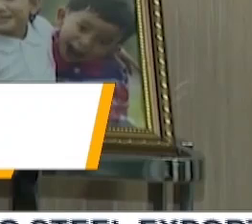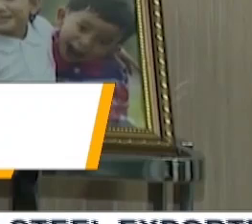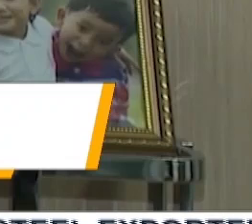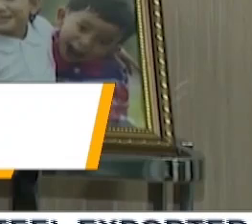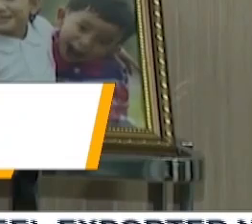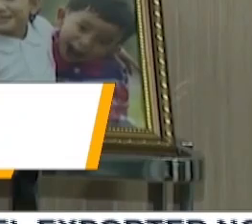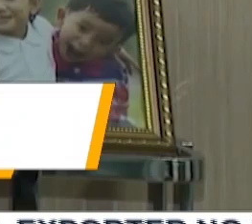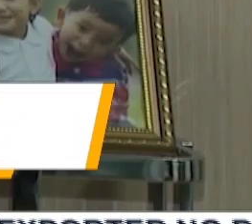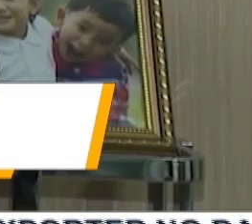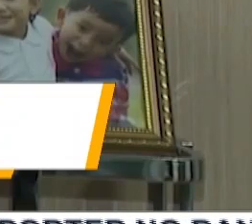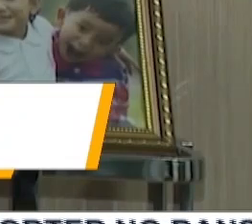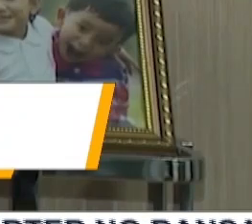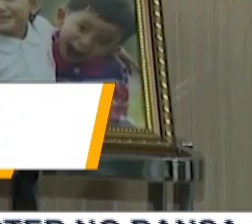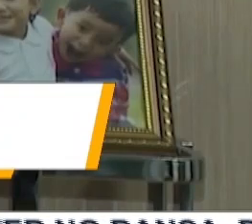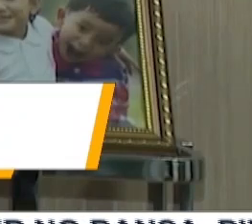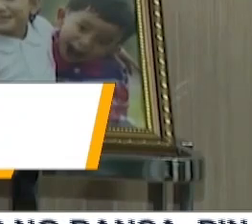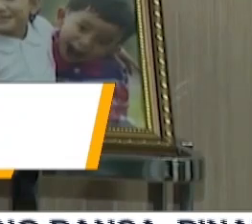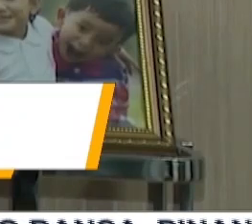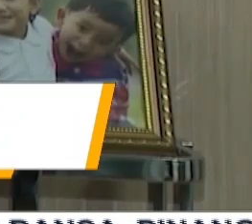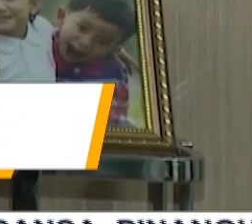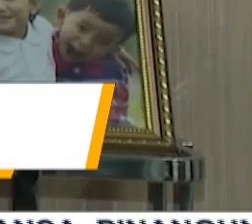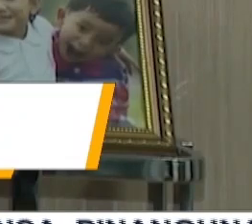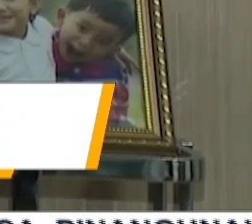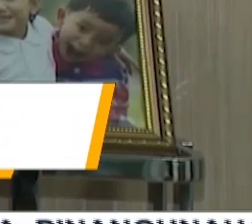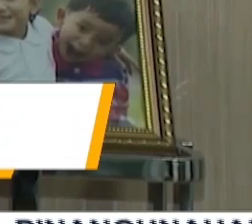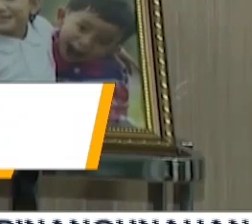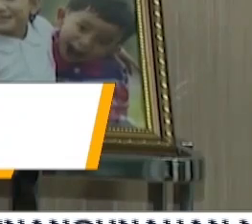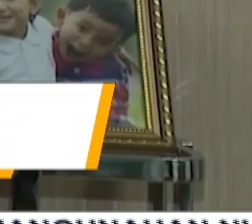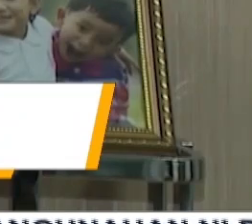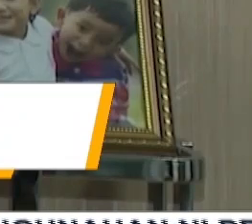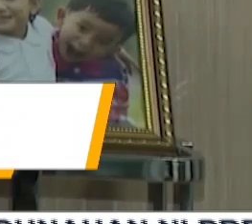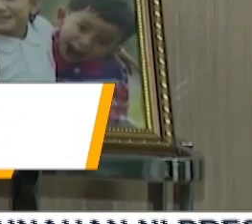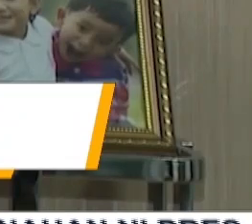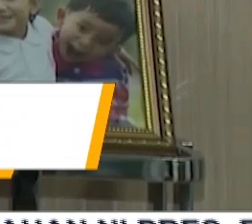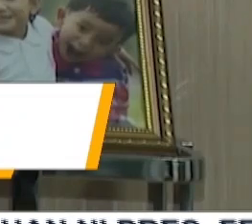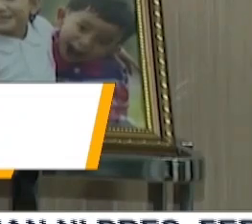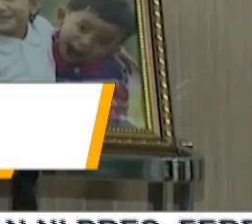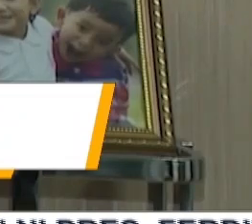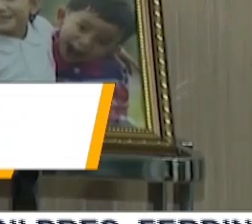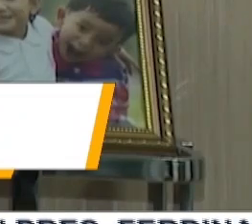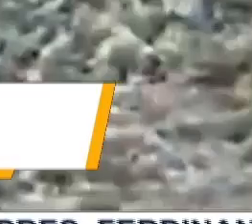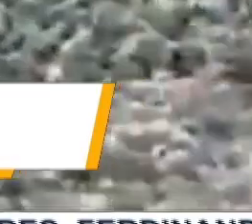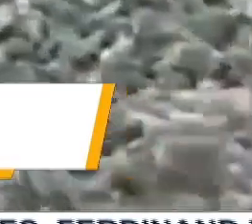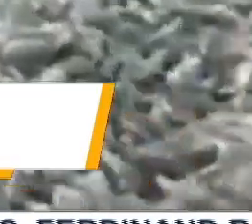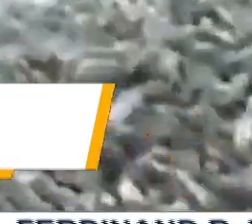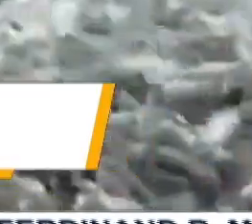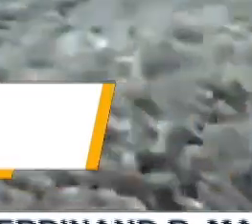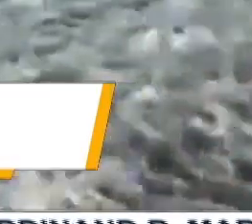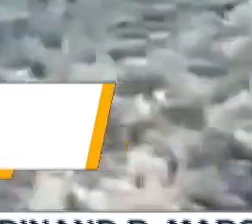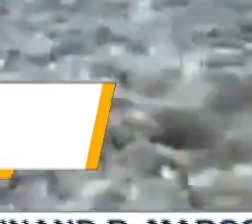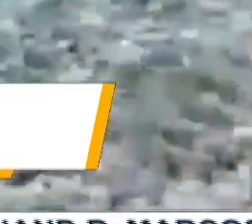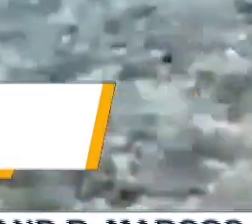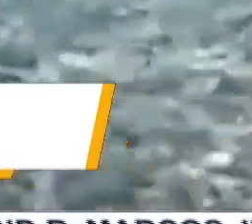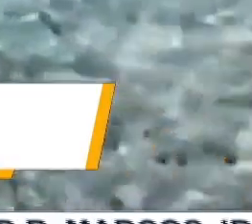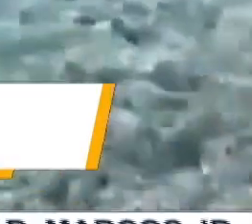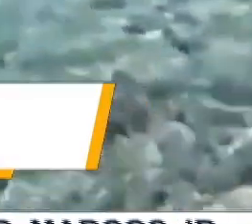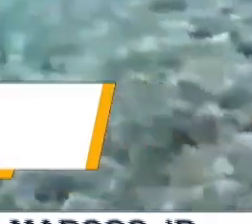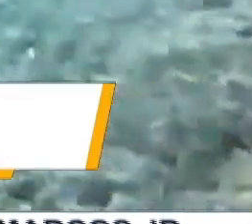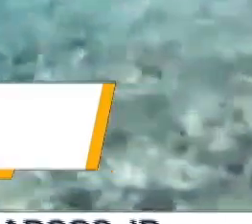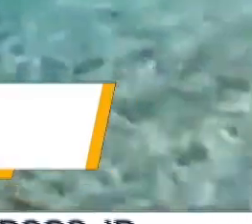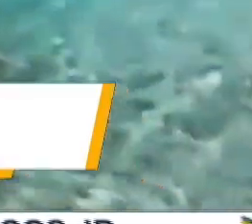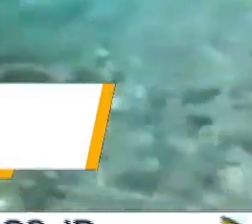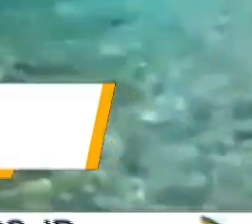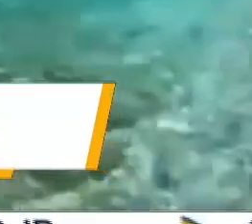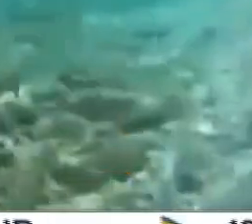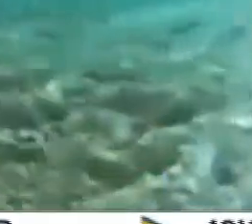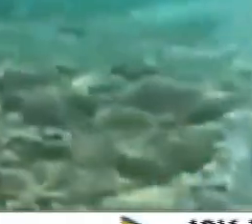katotohanan ang akusasyon ng mga umano'y Chinese experts at may tuturing umano'y itong misdirection. Sa katotohanan ani Malaya,